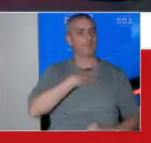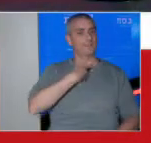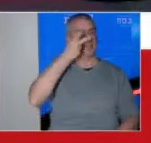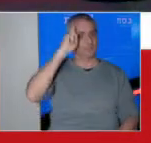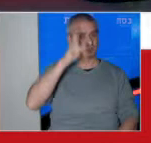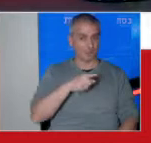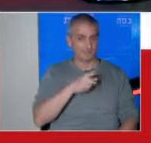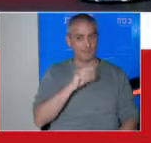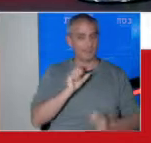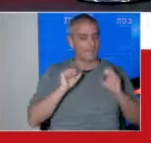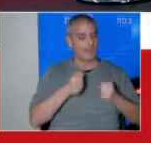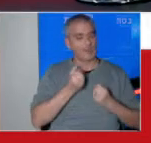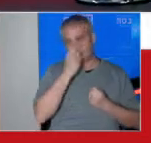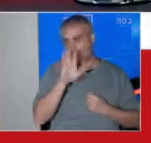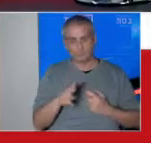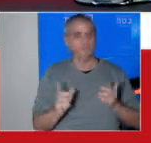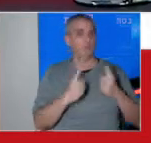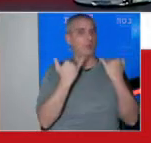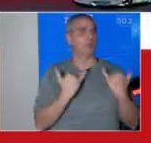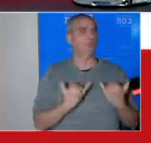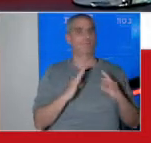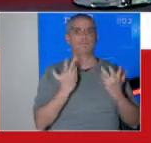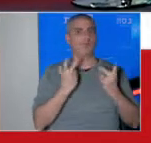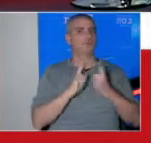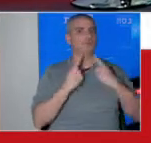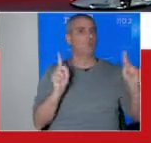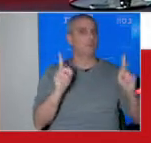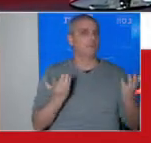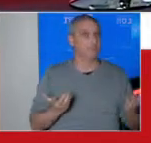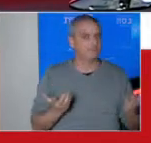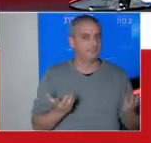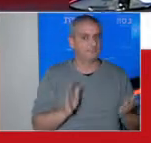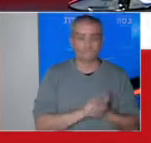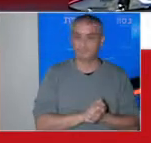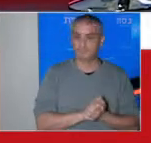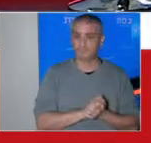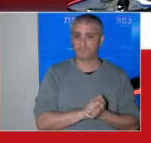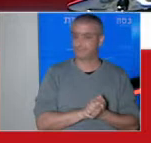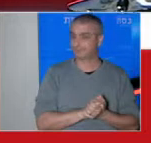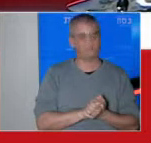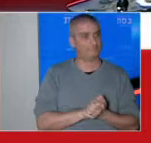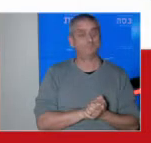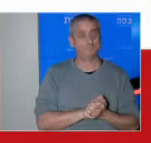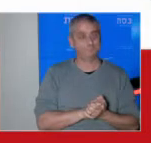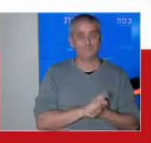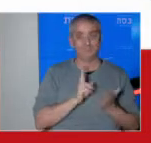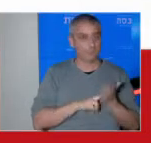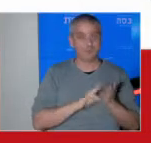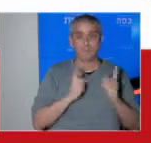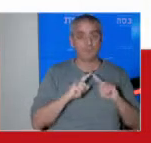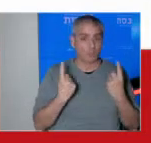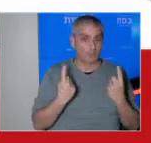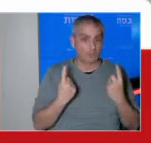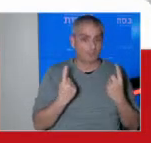ירושלים, עם בעלים שעוזב, והנה קורה עכשיו, מה יהיה שונה הפעם? אתה מאוד צודק, מה יהיה שונה הפעם